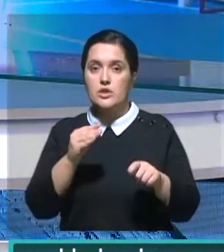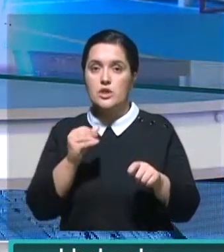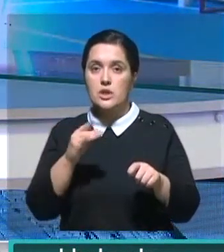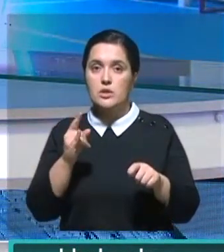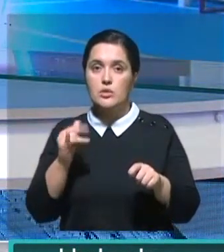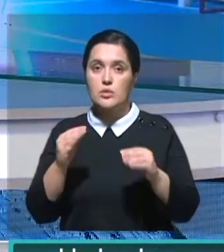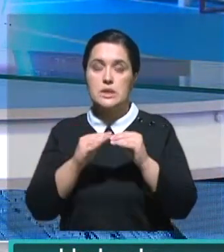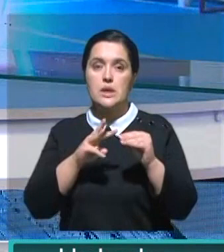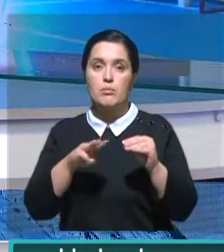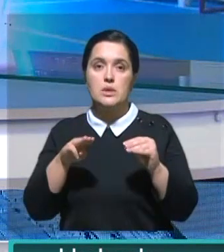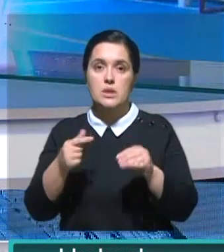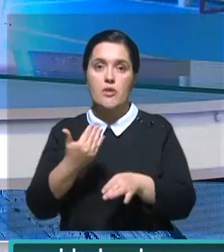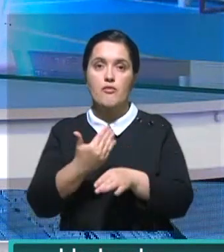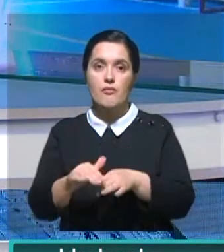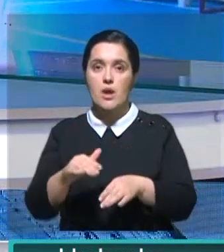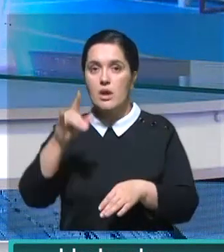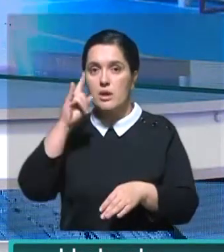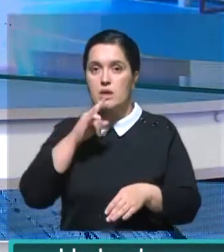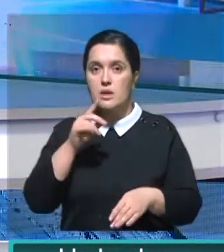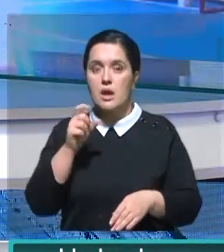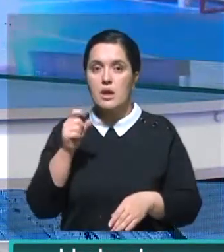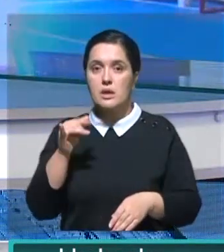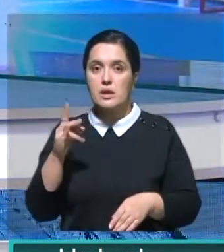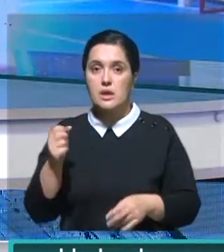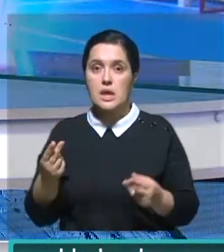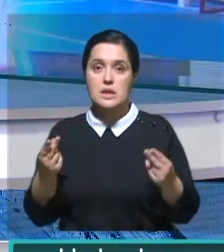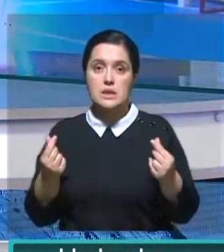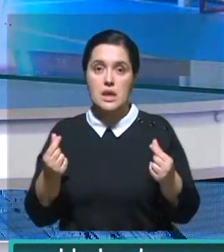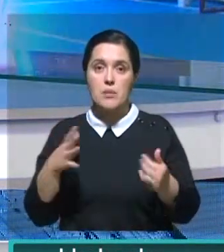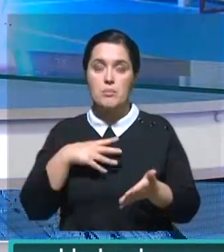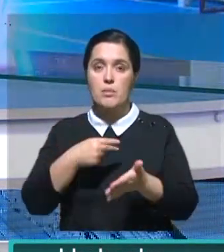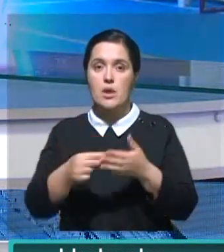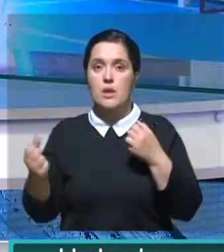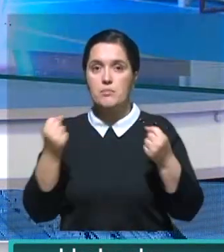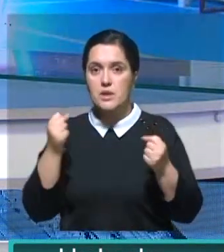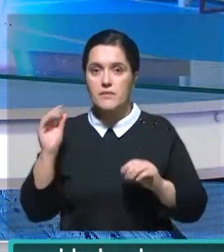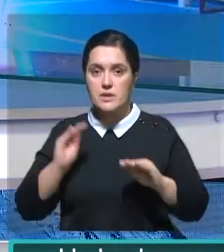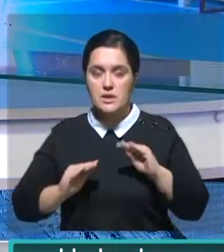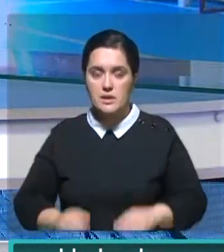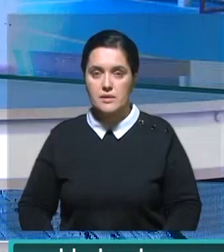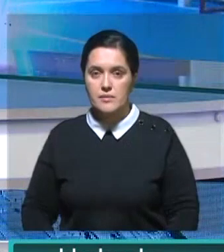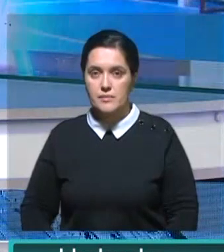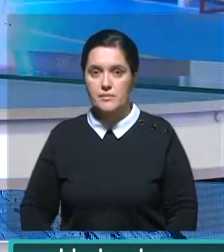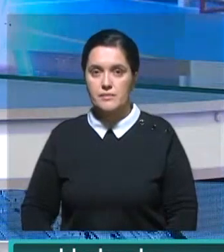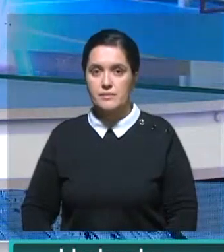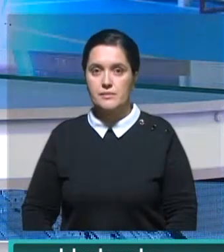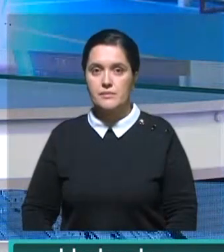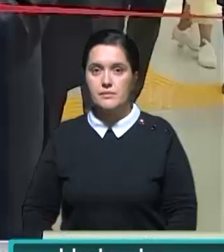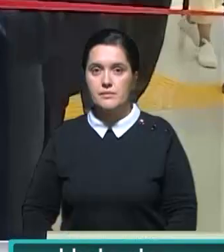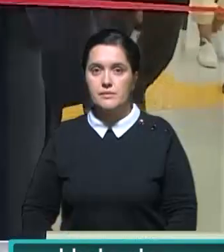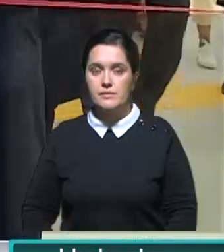Жетысу. 10 миллионов тенге выделил фонд «Казахстан Халкына». На эти деньги приобретены были спортивные снаряды.